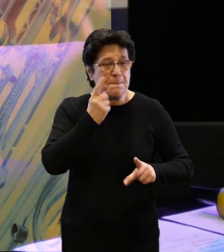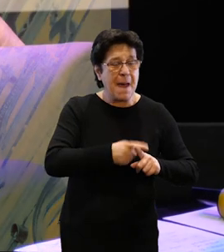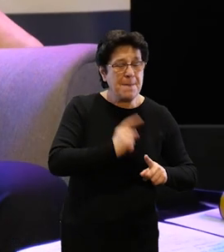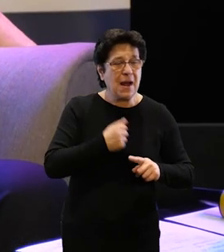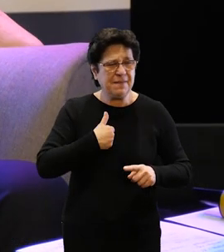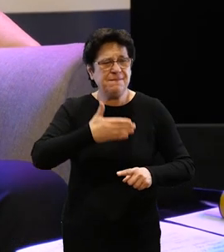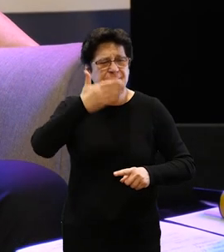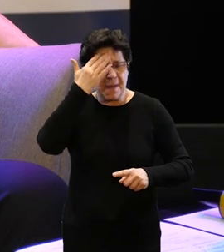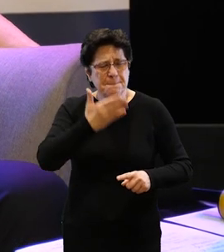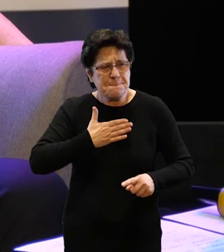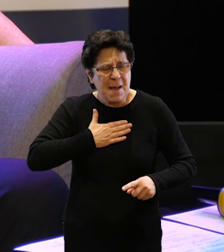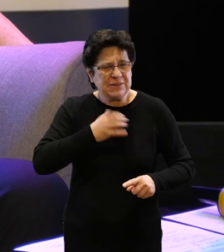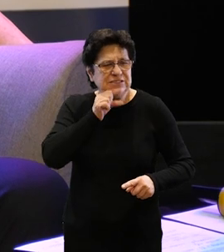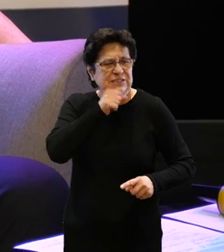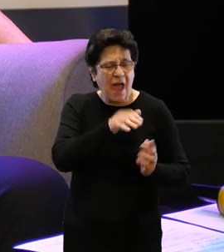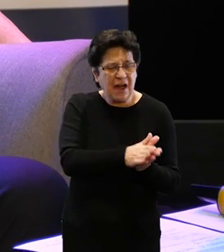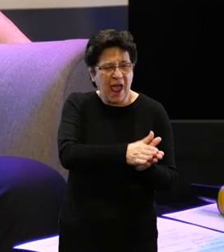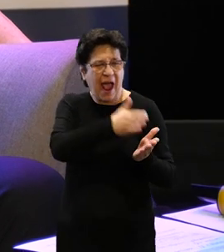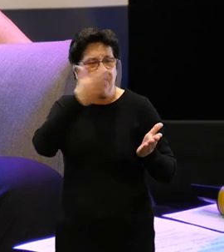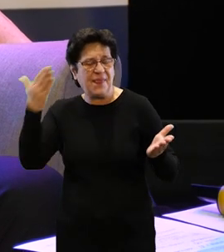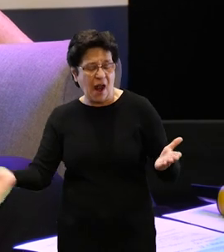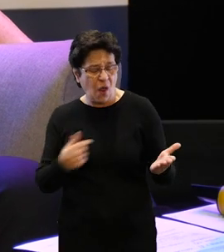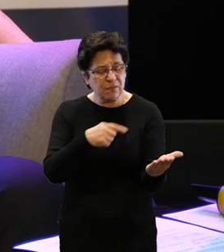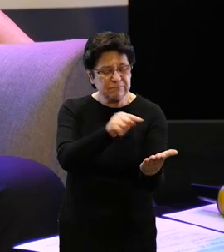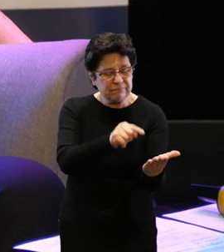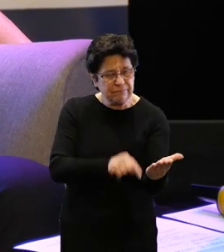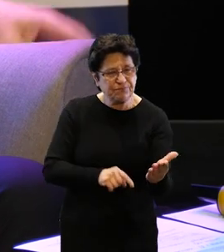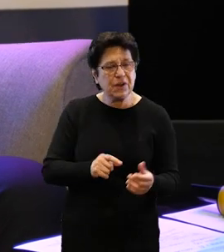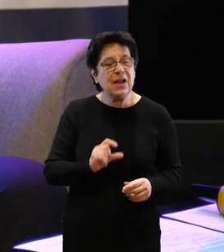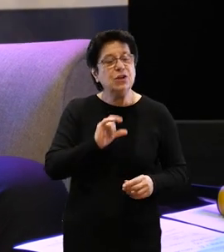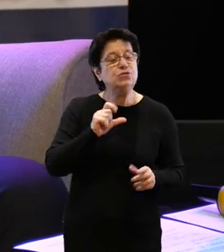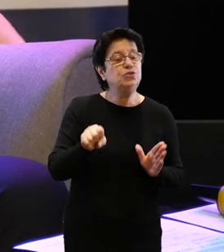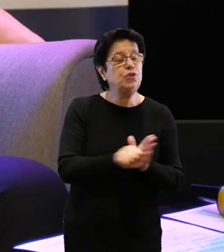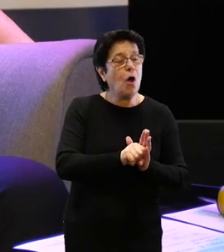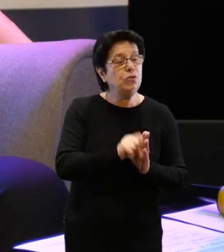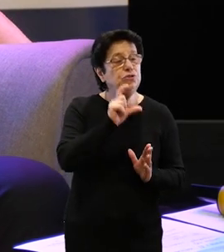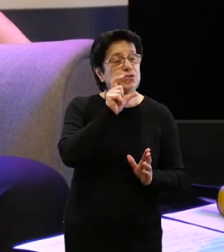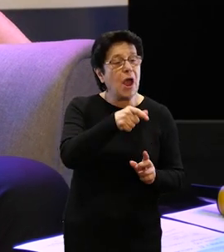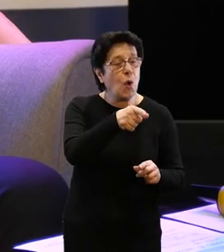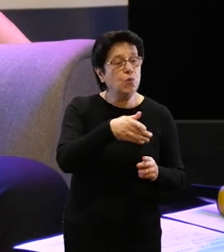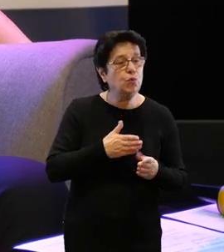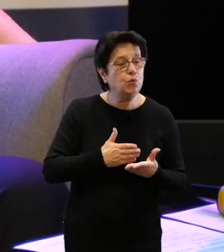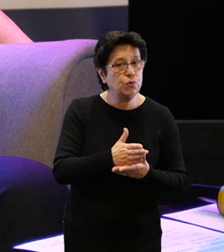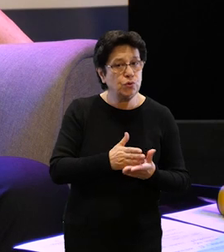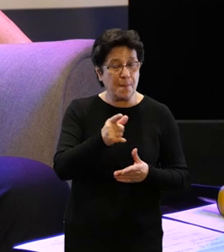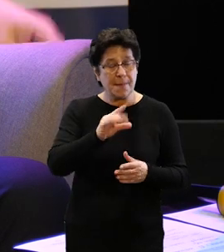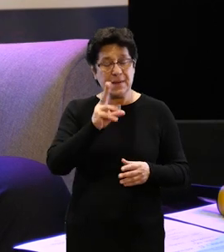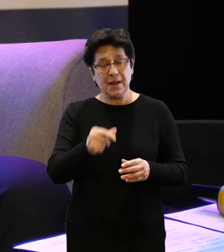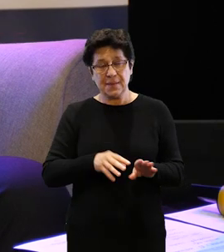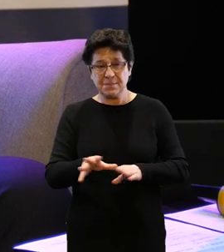Do czego te niektóre narzędzia których już nigdzie nie spotykamy Do czego służą i to też polecam wspaniałe